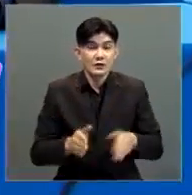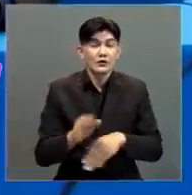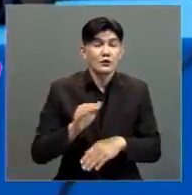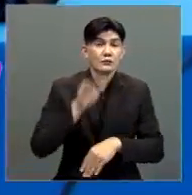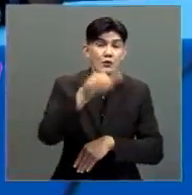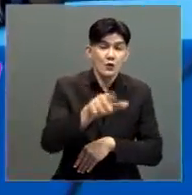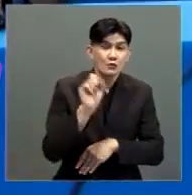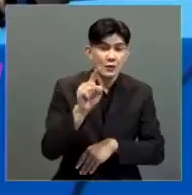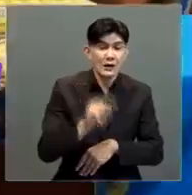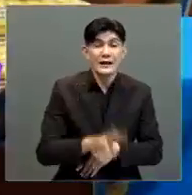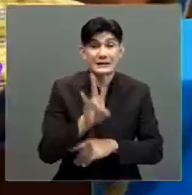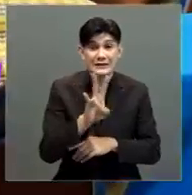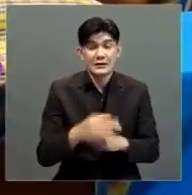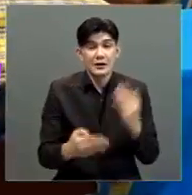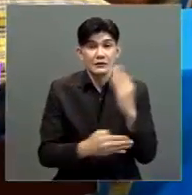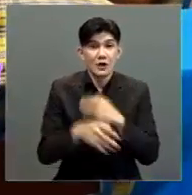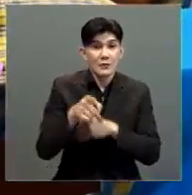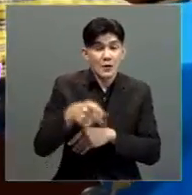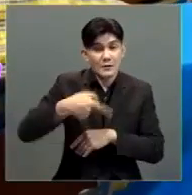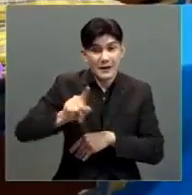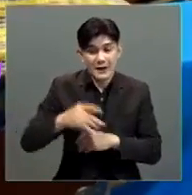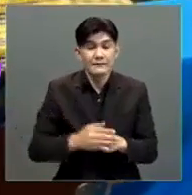จุดนะคะคือที่บริเวณซอยชัยพรวิถีถนนมอเตอร์เวย์สาย7ตอน 5ซอยพรประภานิมิตรซอยชัยพฤกษ์และถนนสุขุมวิทก่อนถึงสำนักงานอัยการก็จะมีการตั้งจุดตรวจคัดกรองด้วยนะคะคุมเข้มเลยถ้าหากไม่ได้พักอาศัยหรือทำงานในพัทยาไม่มีเหตุจำเป็นห้ามเข้าออกเด็ดขาดค่ะ